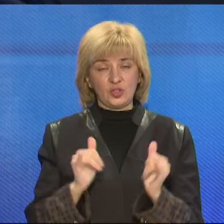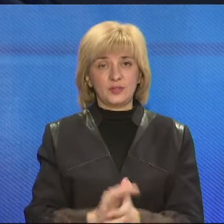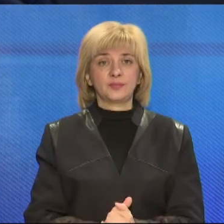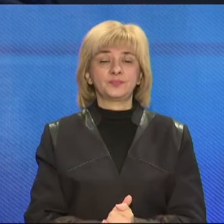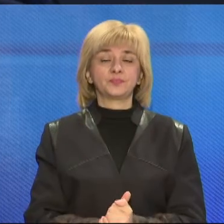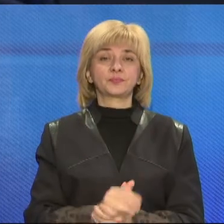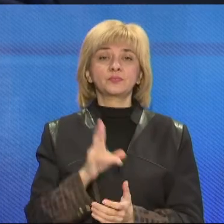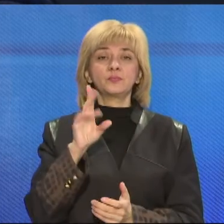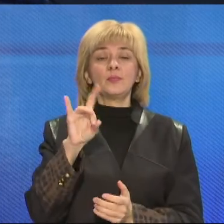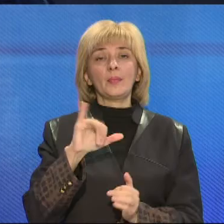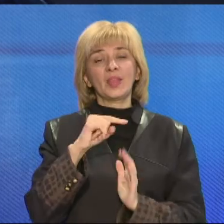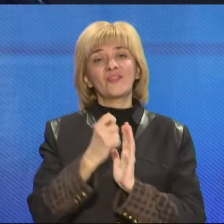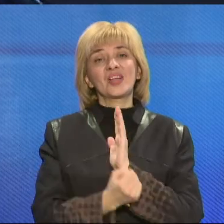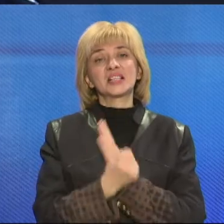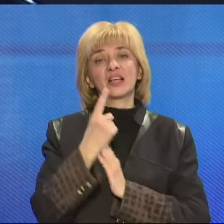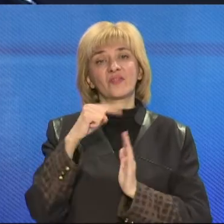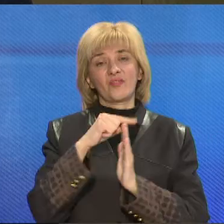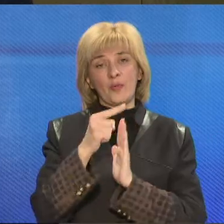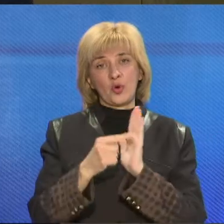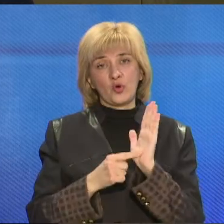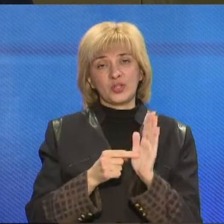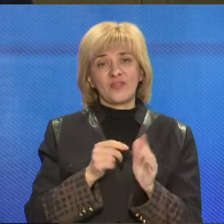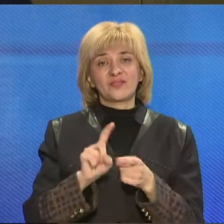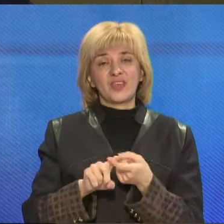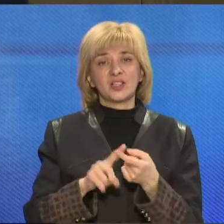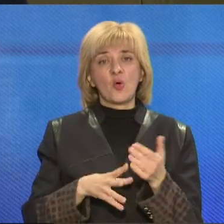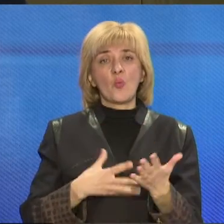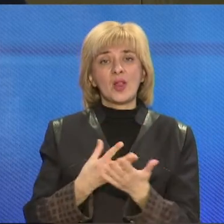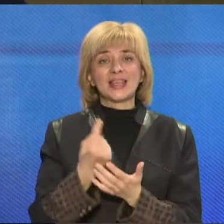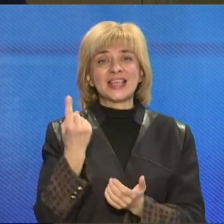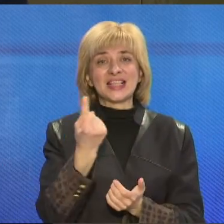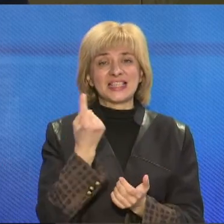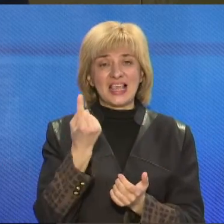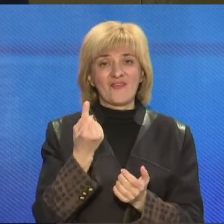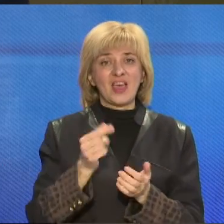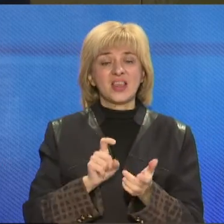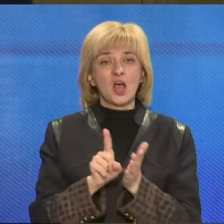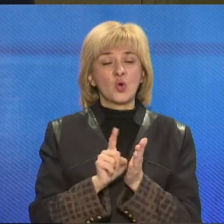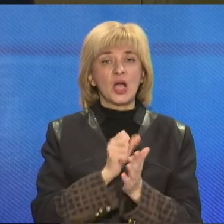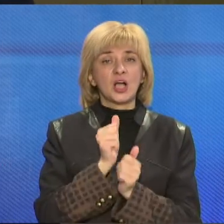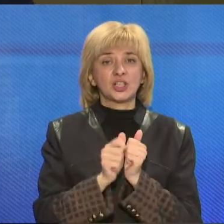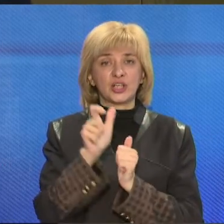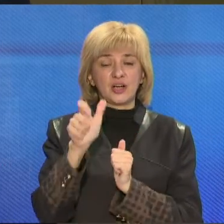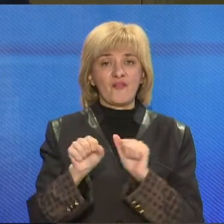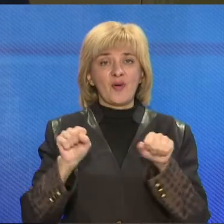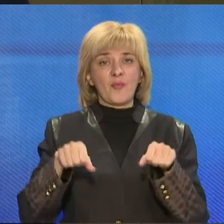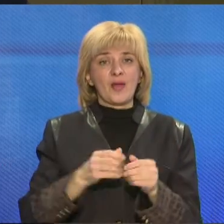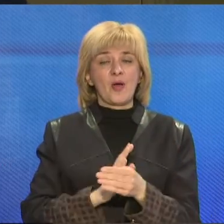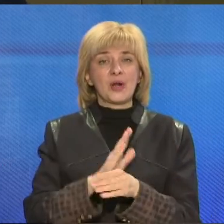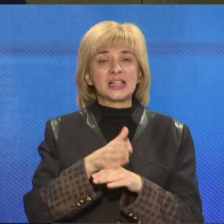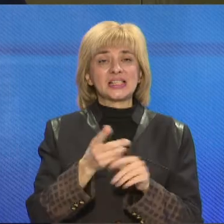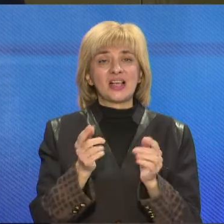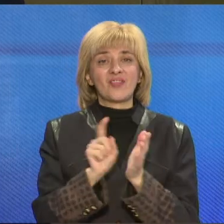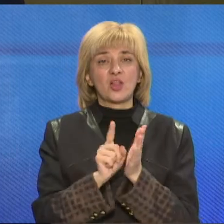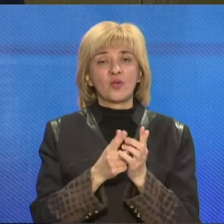При возникновении любых вопросов касательно уплаты единого налога физическими лицами, каждый гражданин вправе обратиться в налоговые органы независимо